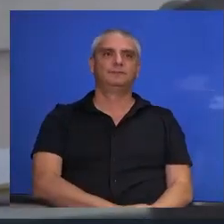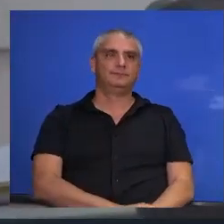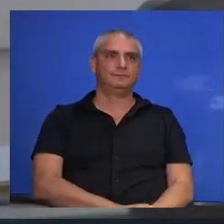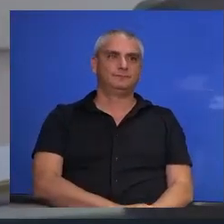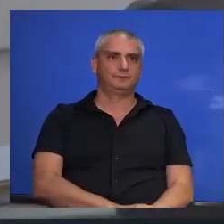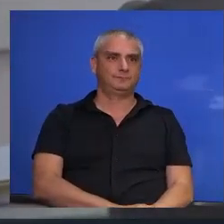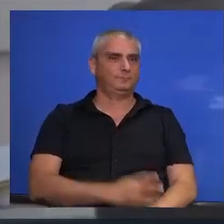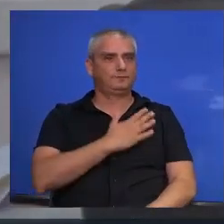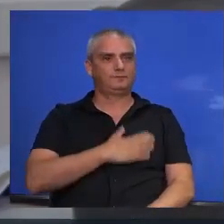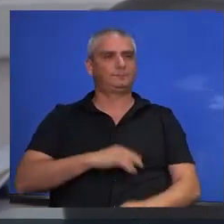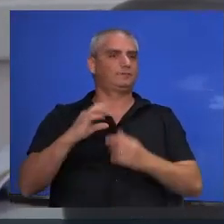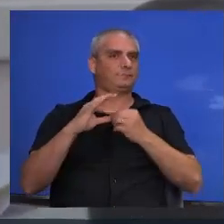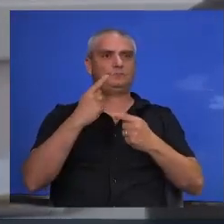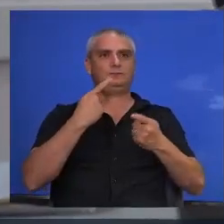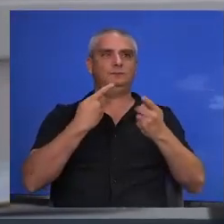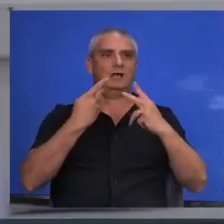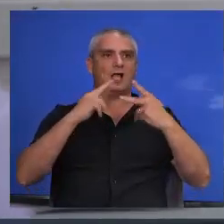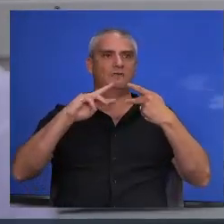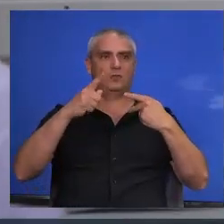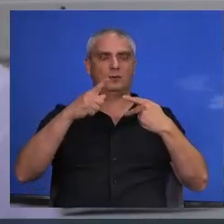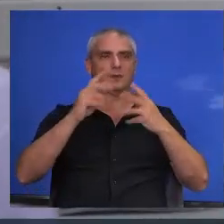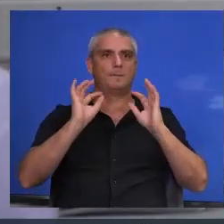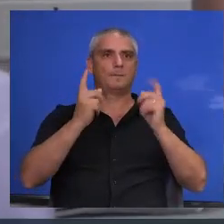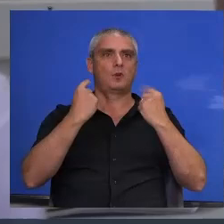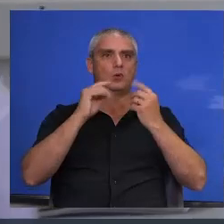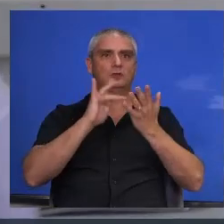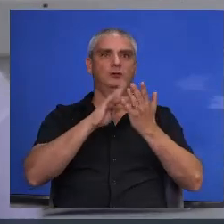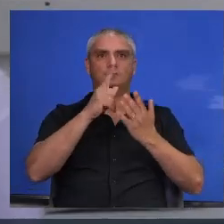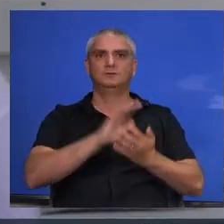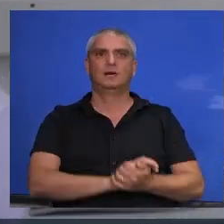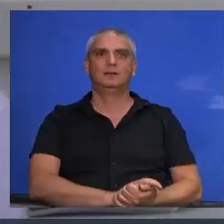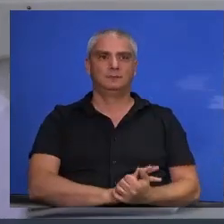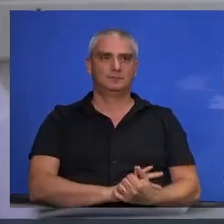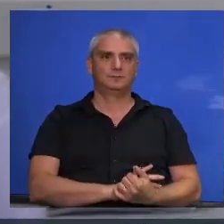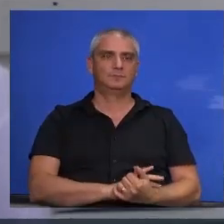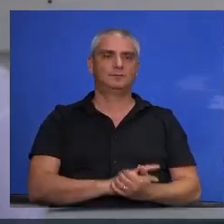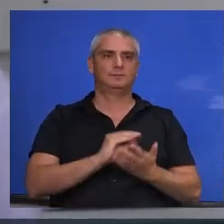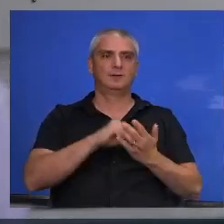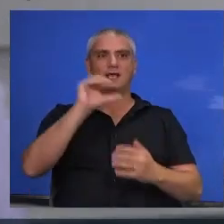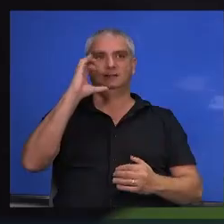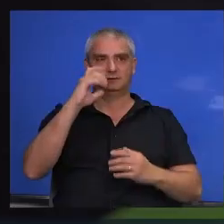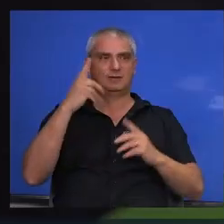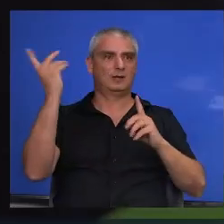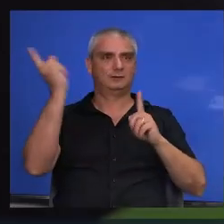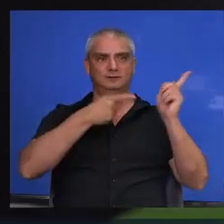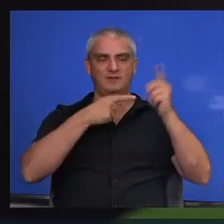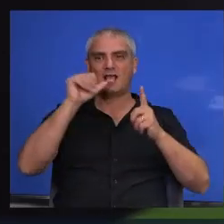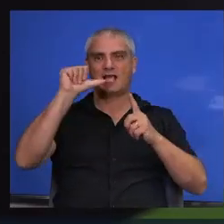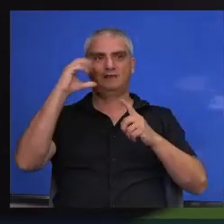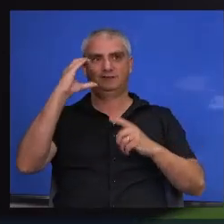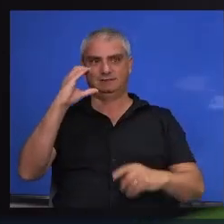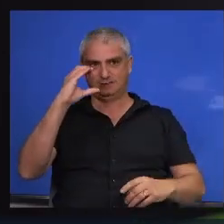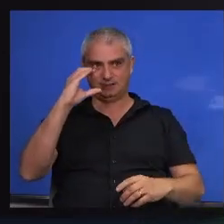תנסח את המשפט ההפוך למשפט המקורי שמופיע בלוח. נתון AC, חוצה את הזוויות ABC, צריך